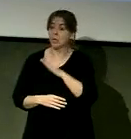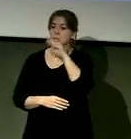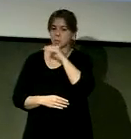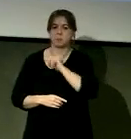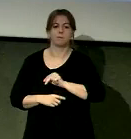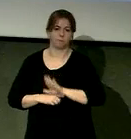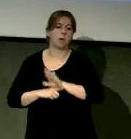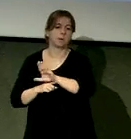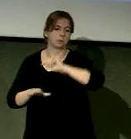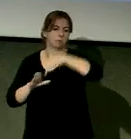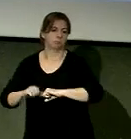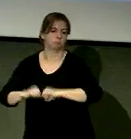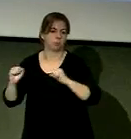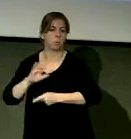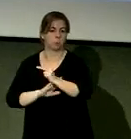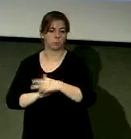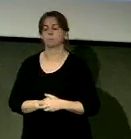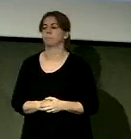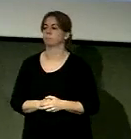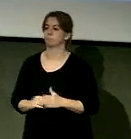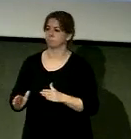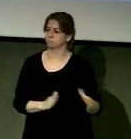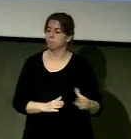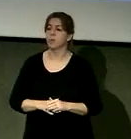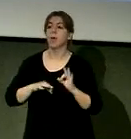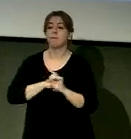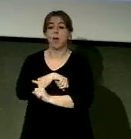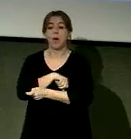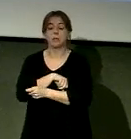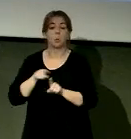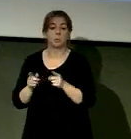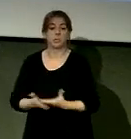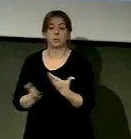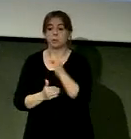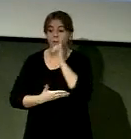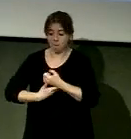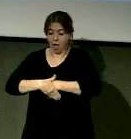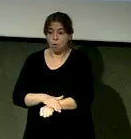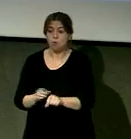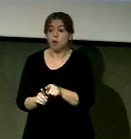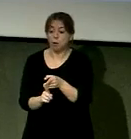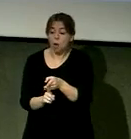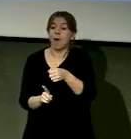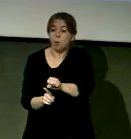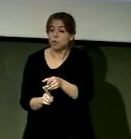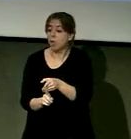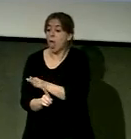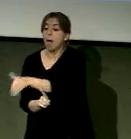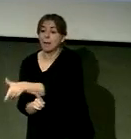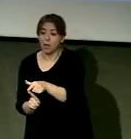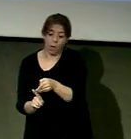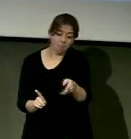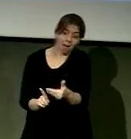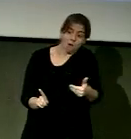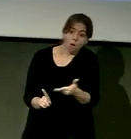après-midi. Concernant les addictions et la périnatalité, nous le savons, les conduites addictives chez les femmes